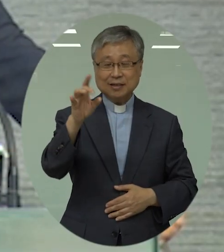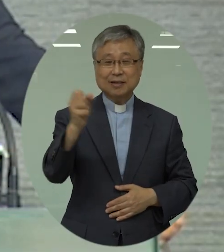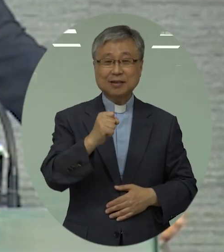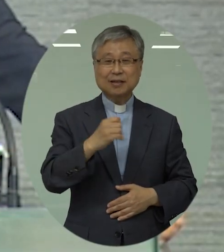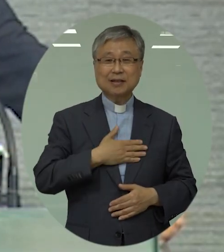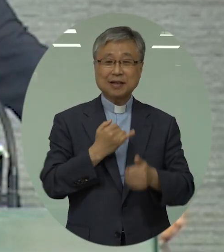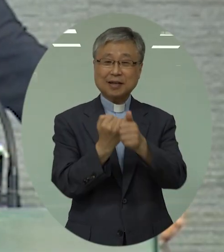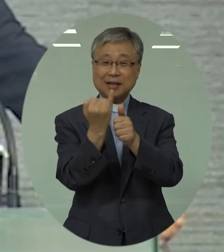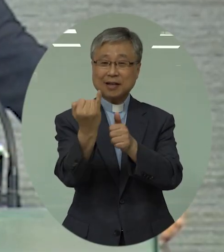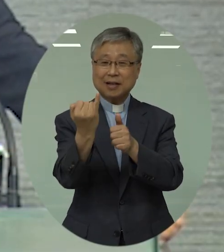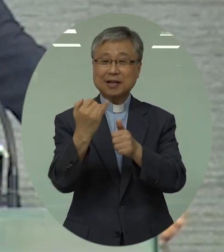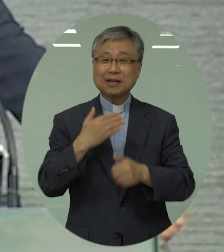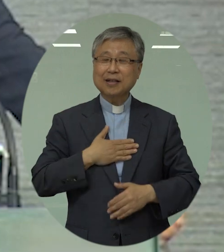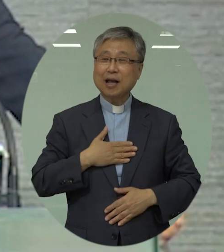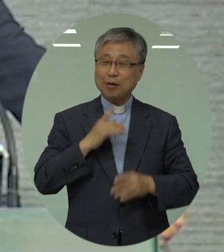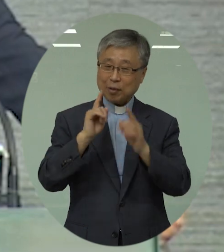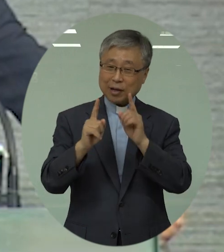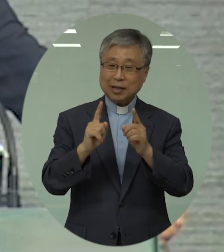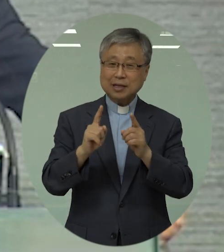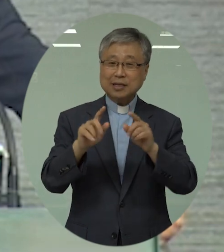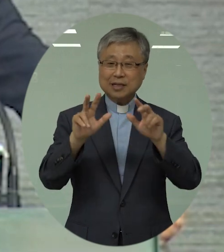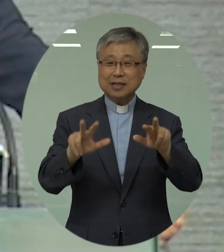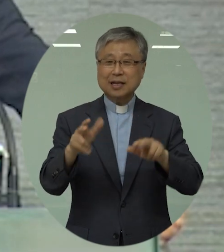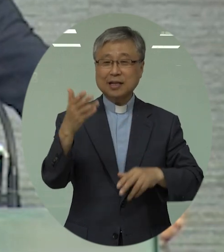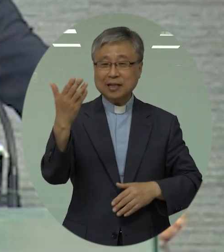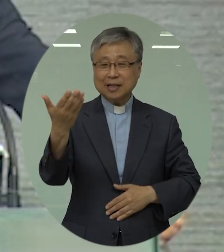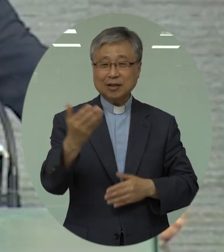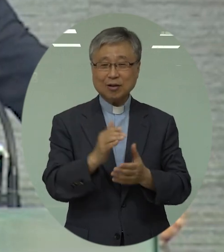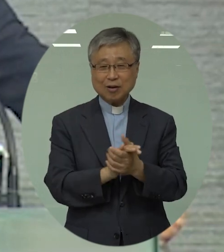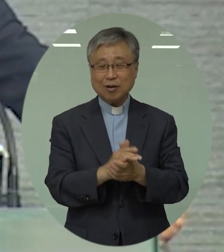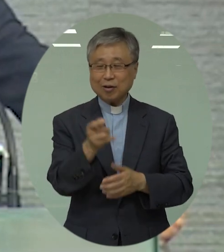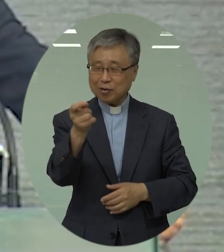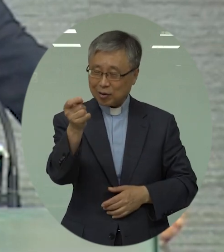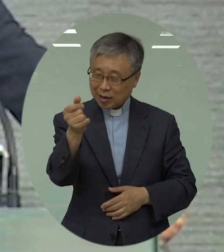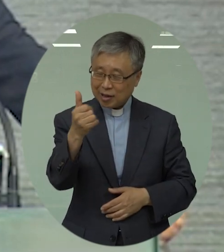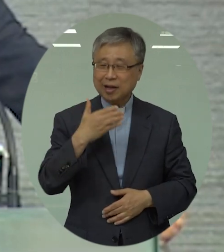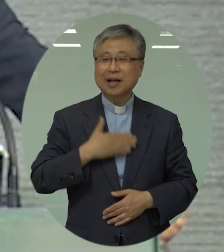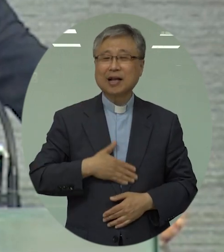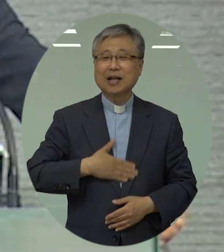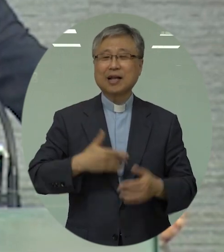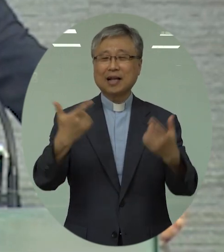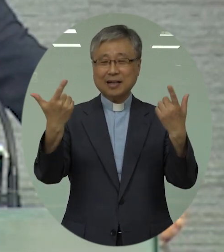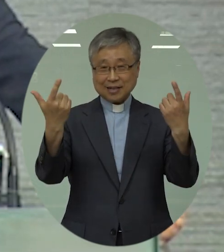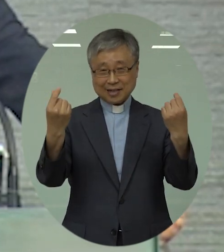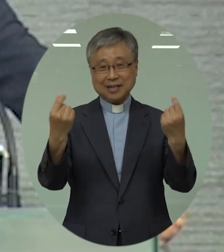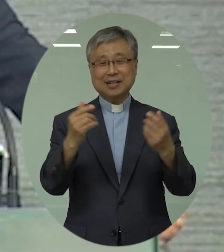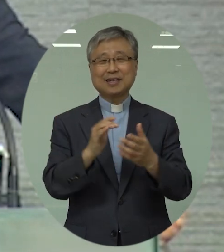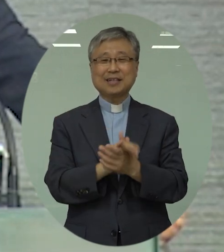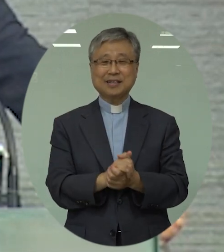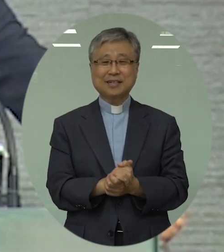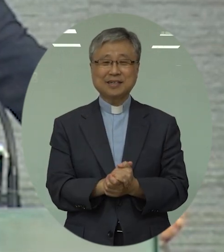무슨 소리냐면 내가 말이야 이제 당신을 조금 알 것 같아.